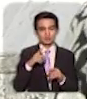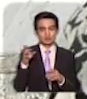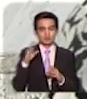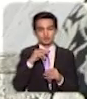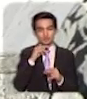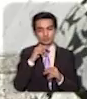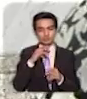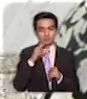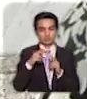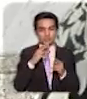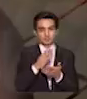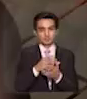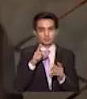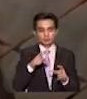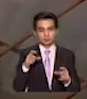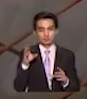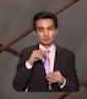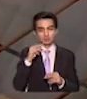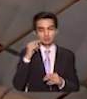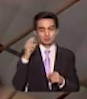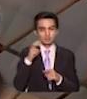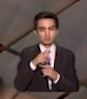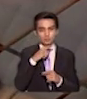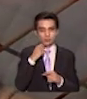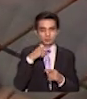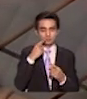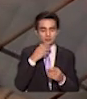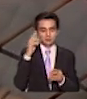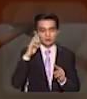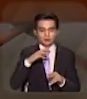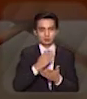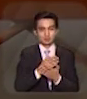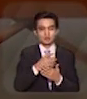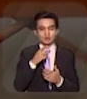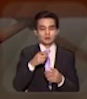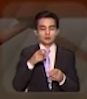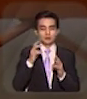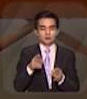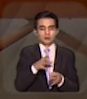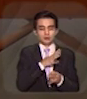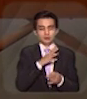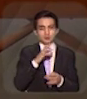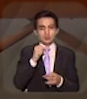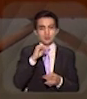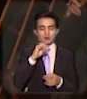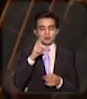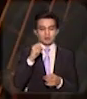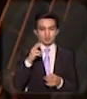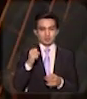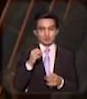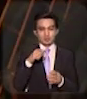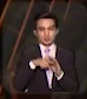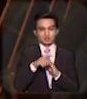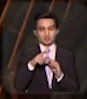жәбірленушіге өте жанымыз ашиды олар. Ал дәл осы көлік апатынан соң ауыр халде ауруханаға түскен актриса Айзада Сатыбалдиева өзі